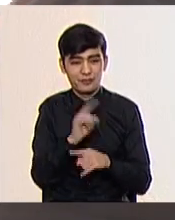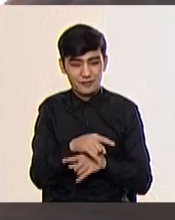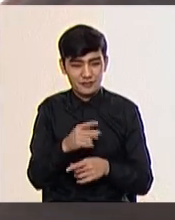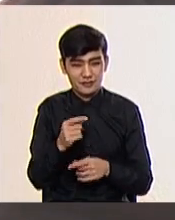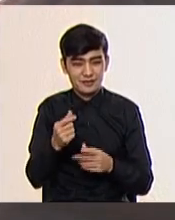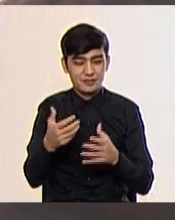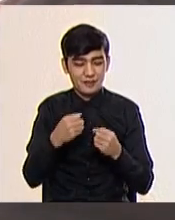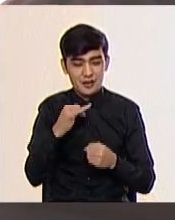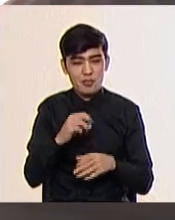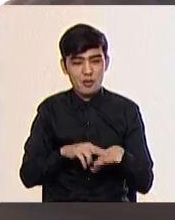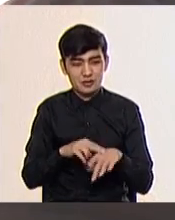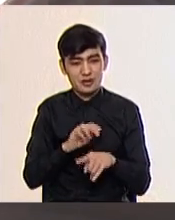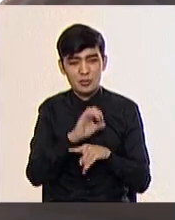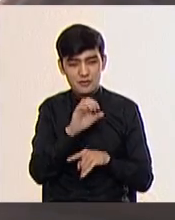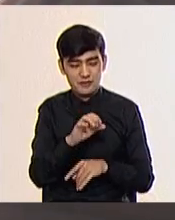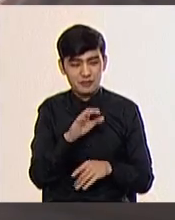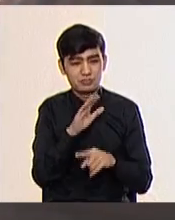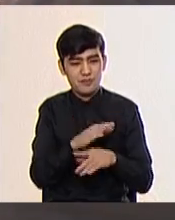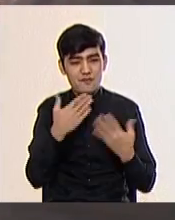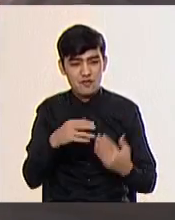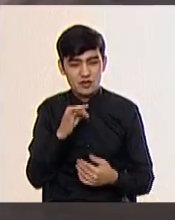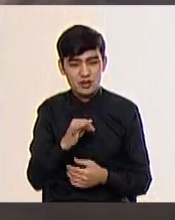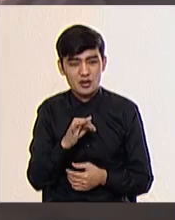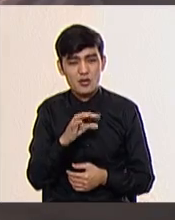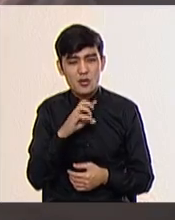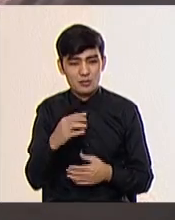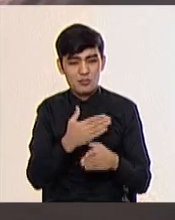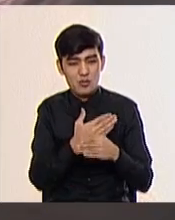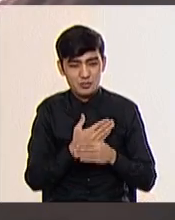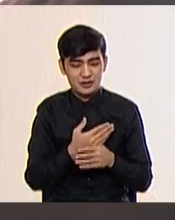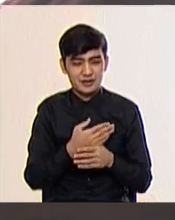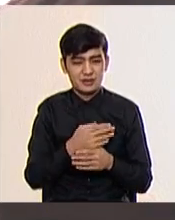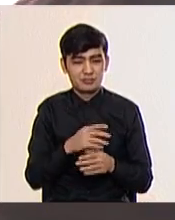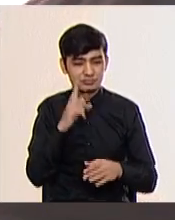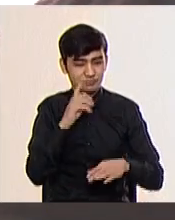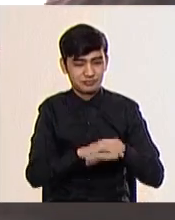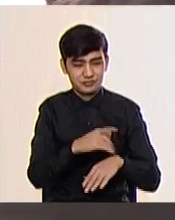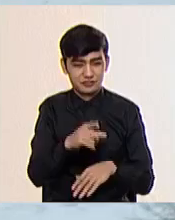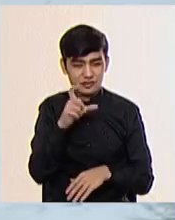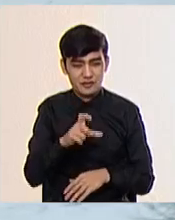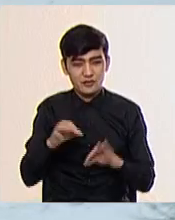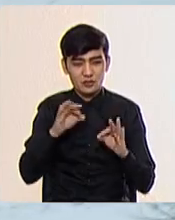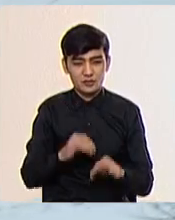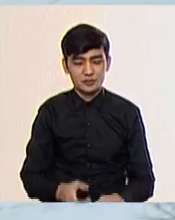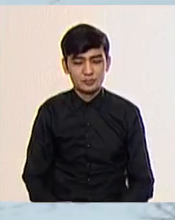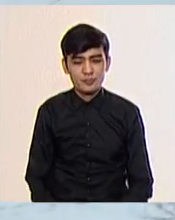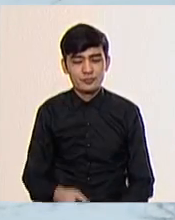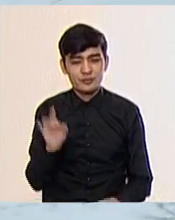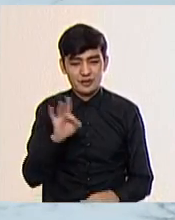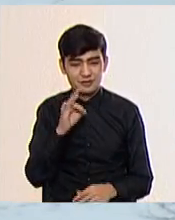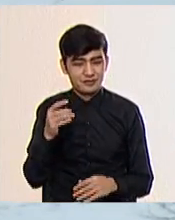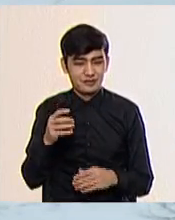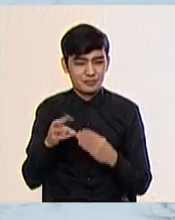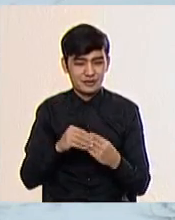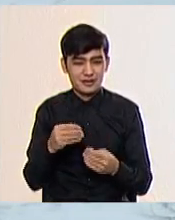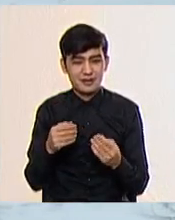сотрудникам полиции направлено поручение об оказании правовой помощи по установлению подозреваемой. В церкви с нами